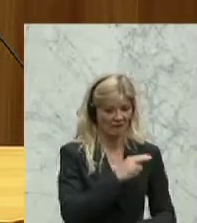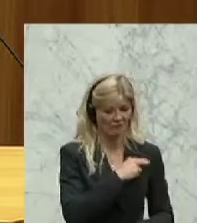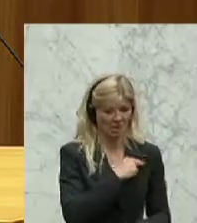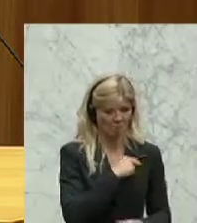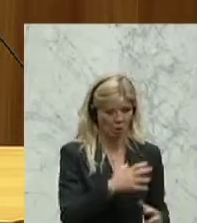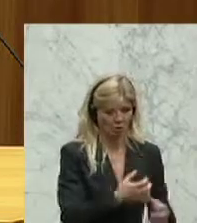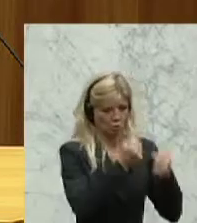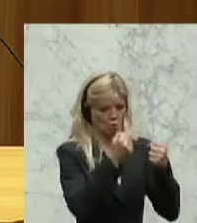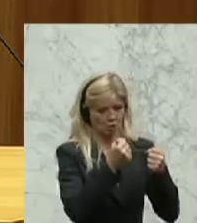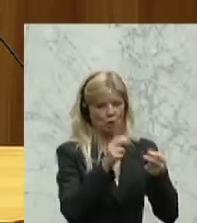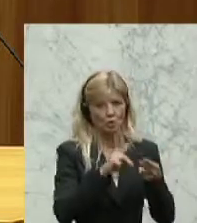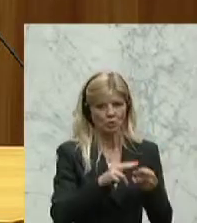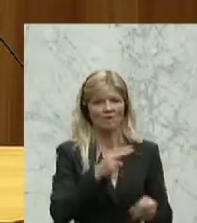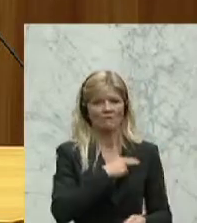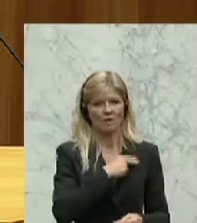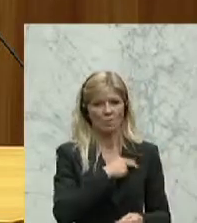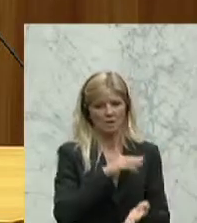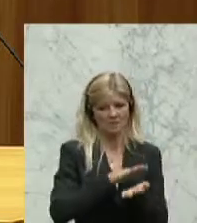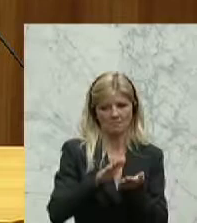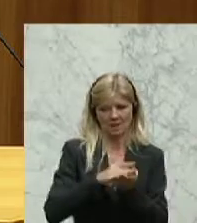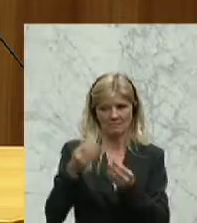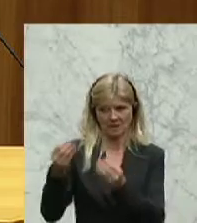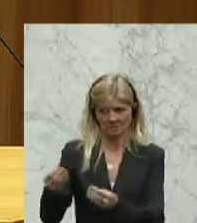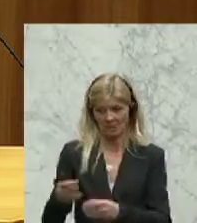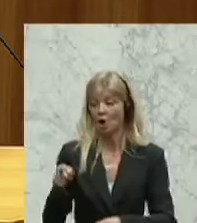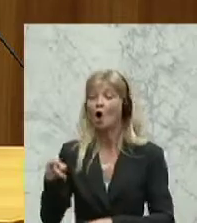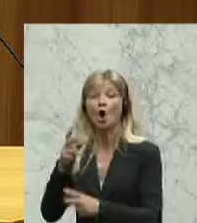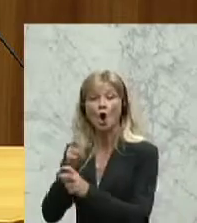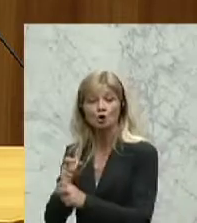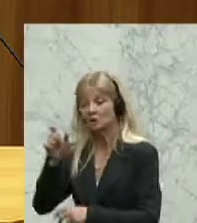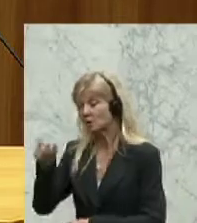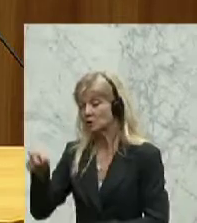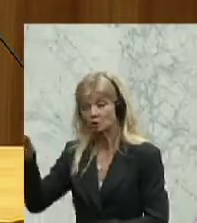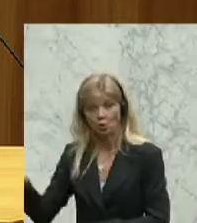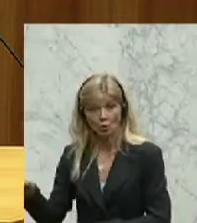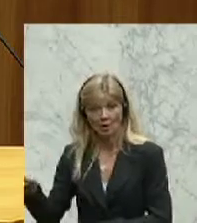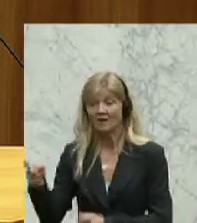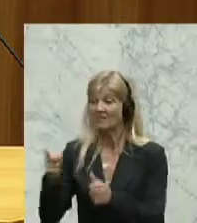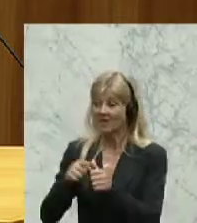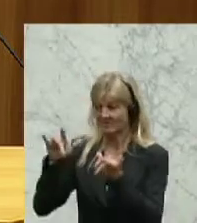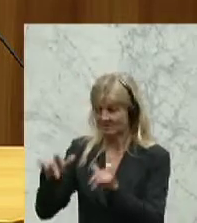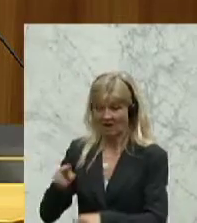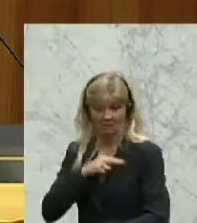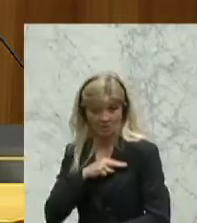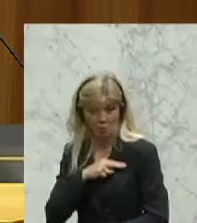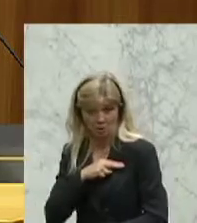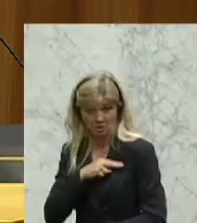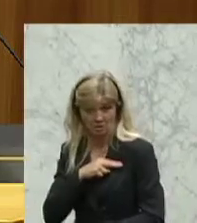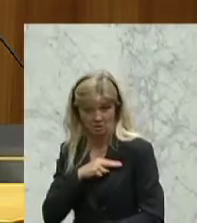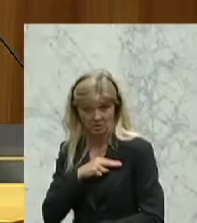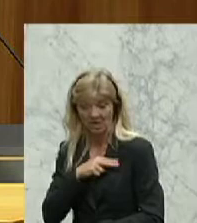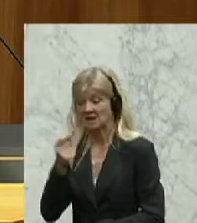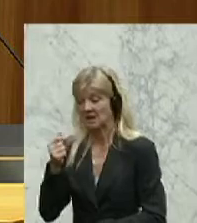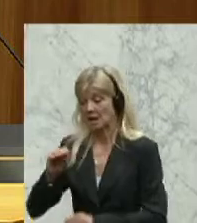österreichischen vermögenden sofern zwischen vermögenden gibt haben er geld längst so gepumpt hat das da wahrscheinlich nichts zu holen